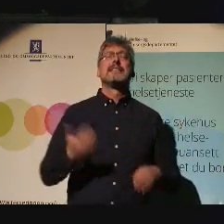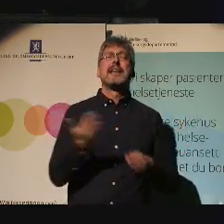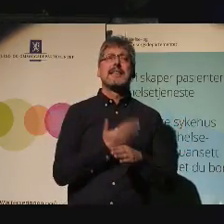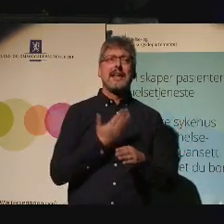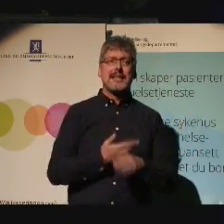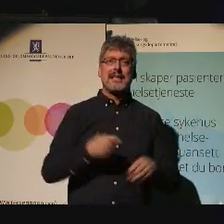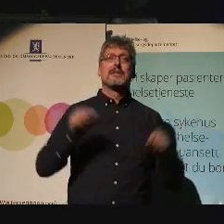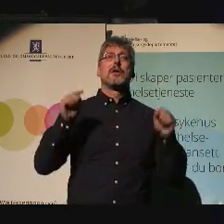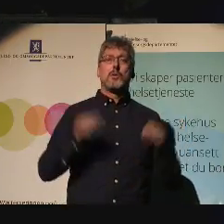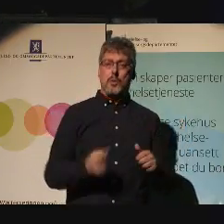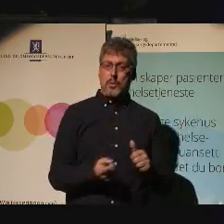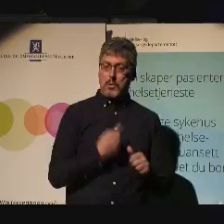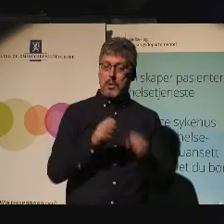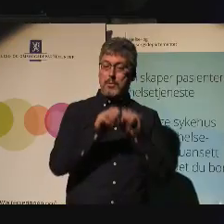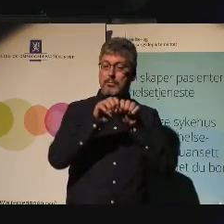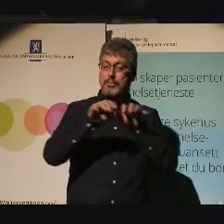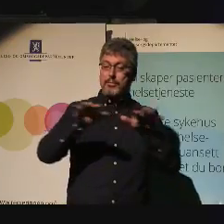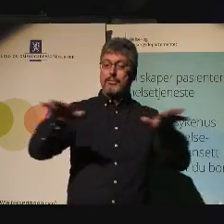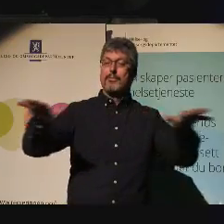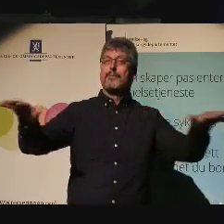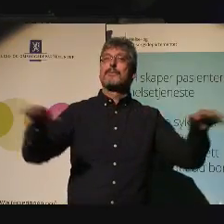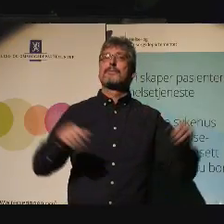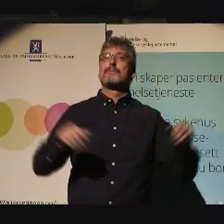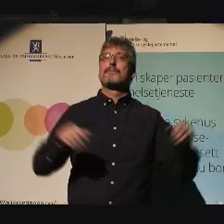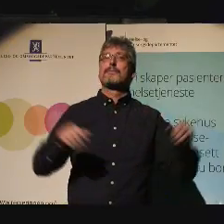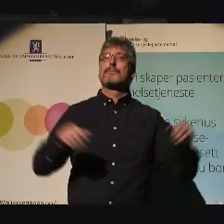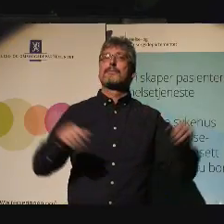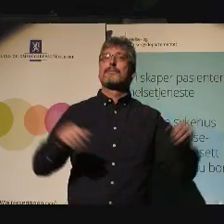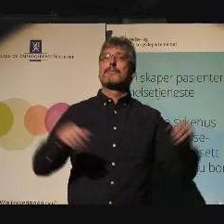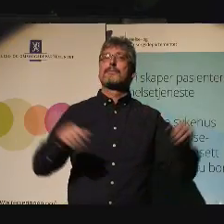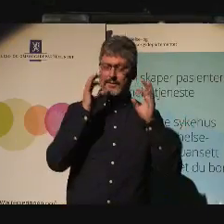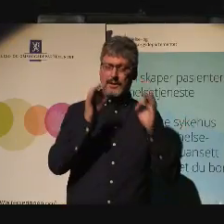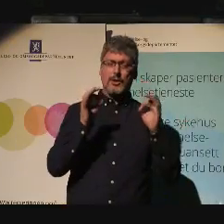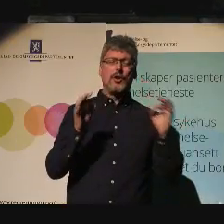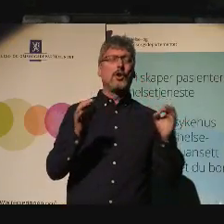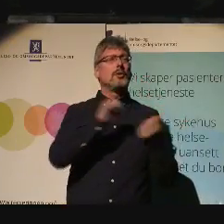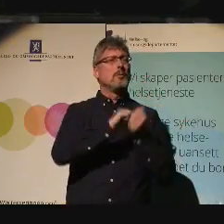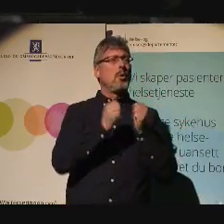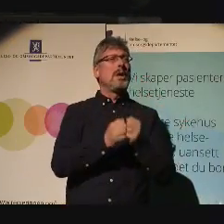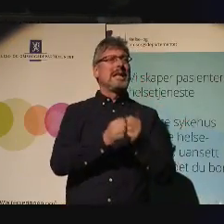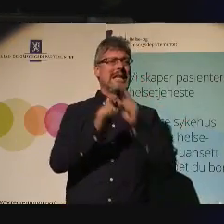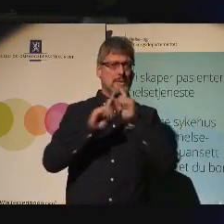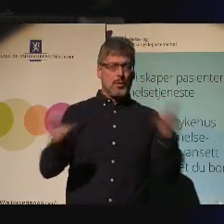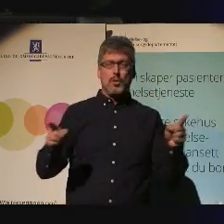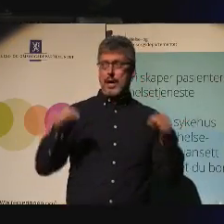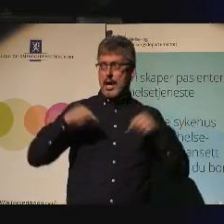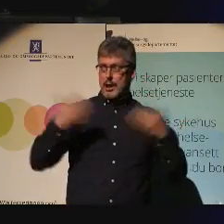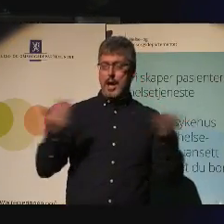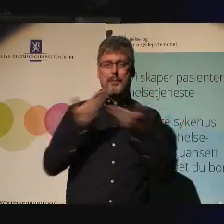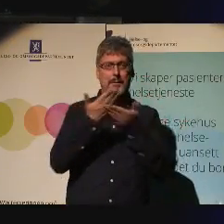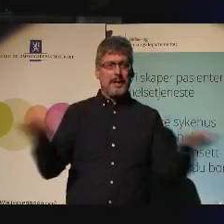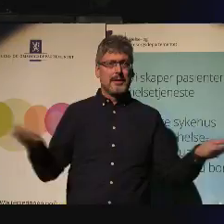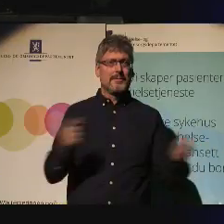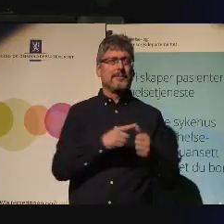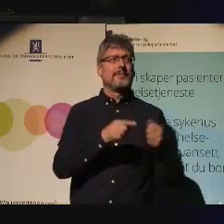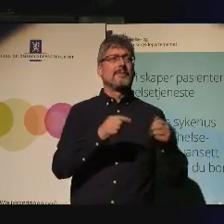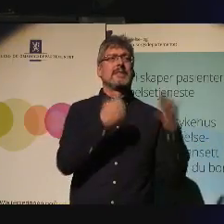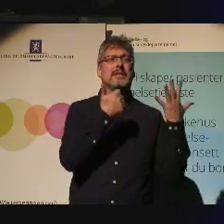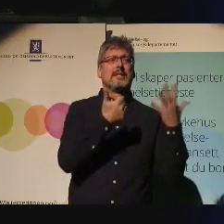i ferd med å bre seg. Det har vært et tydelig politisk budskap. Vi har fått det presentert i dag, de 6